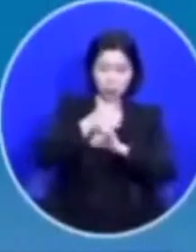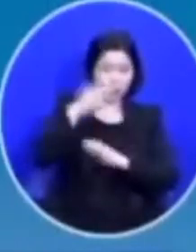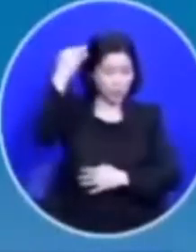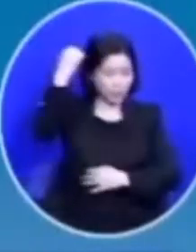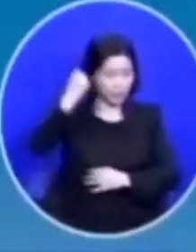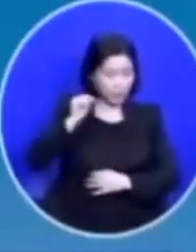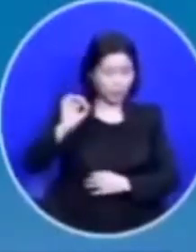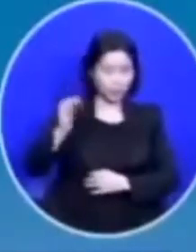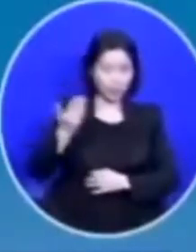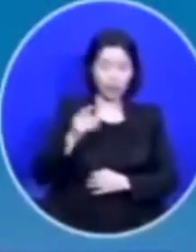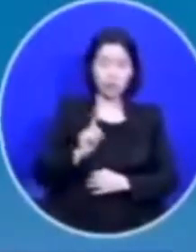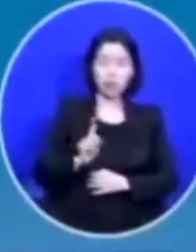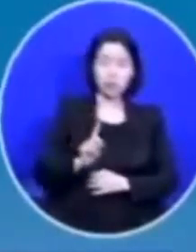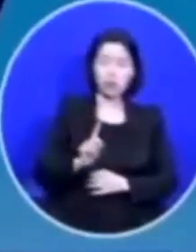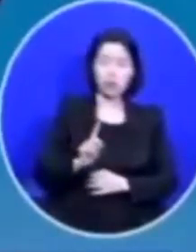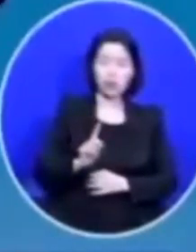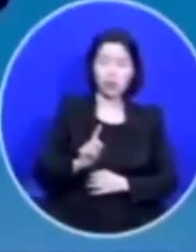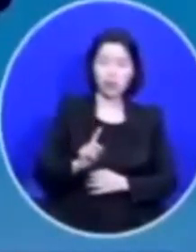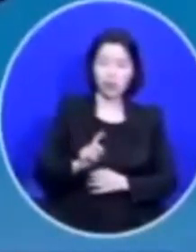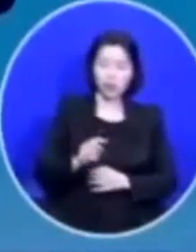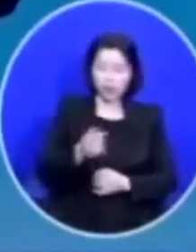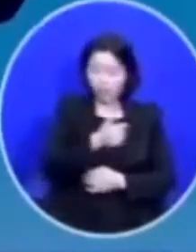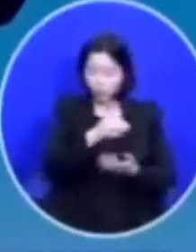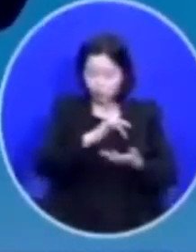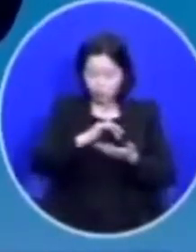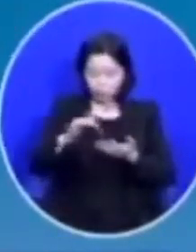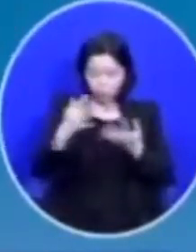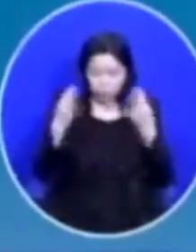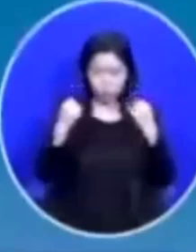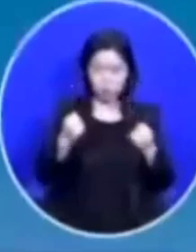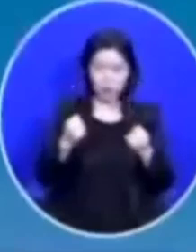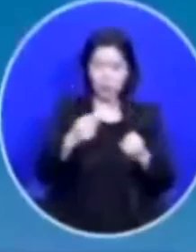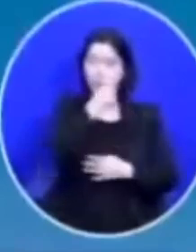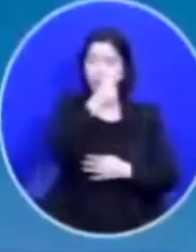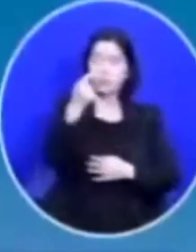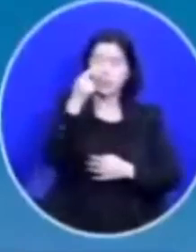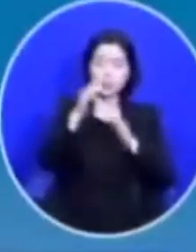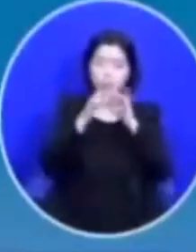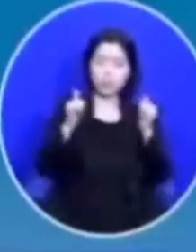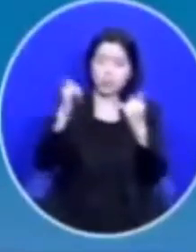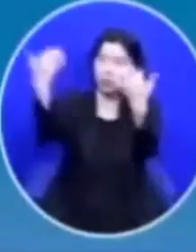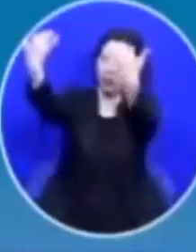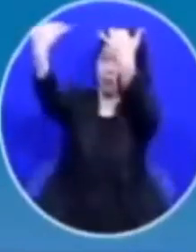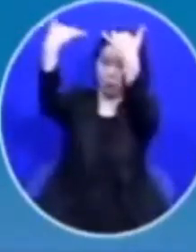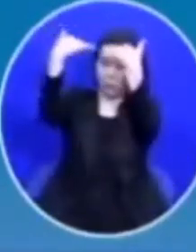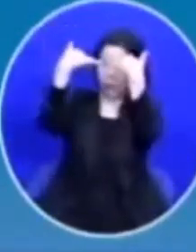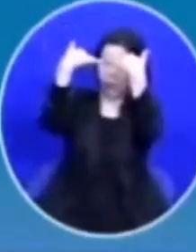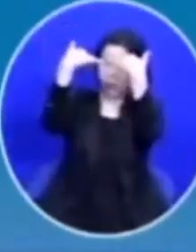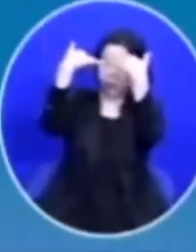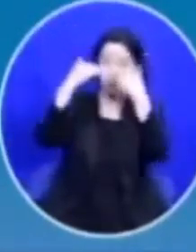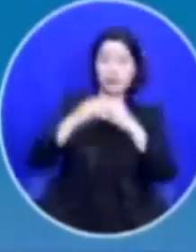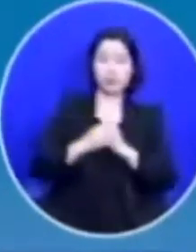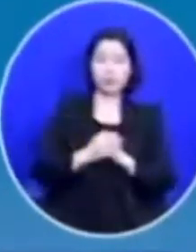될 것은 허다 에 많은 증인들이 우리를 내려 보고 있는 겁니다 그 많은